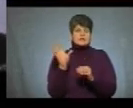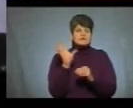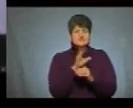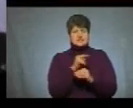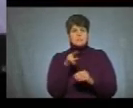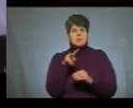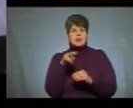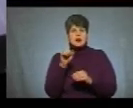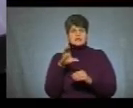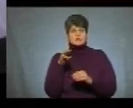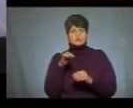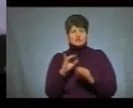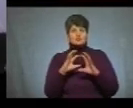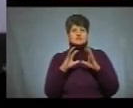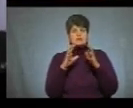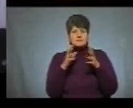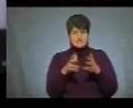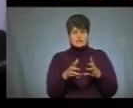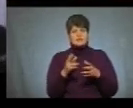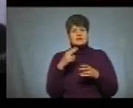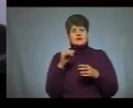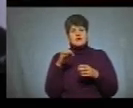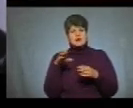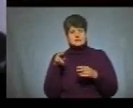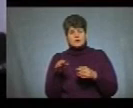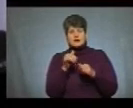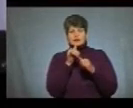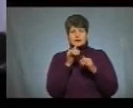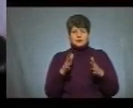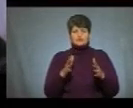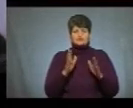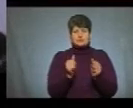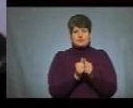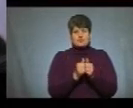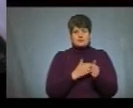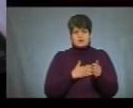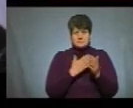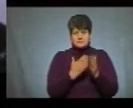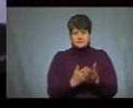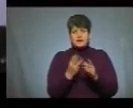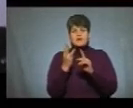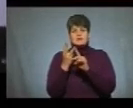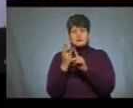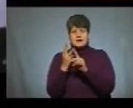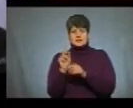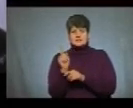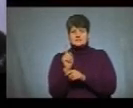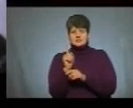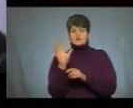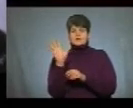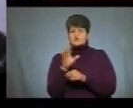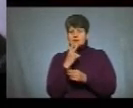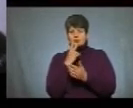світі, які в діаспорі і, на жаль, не можуть бути поруч біля нас. І третя свічка символізує усіх пластунів,